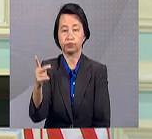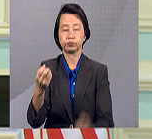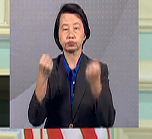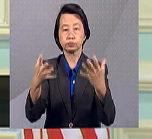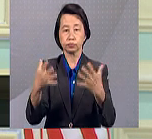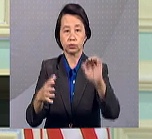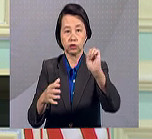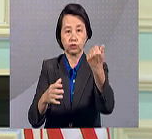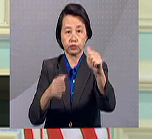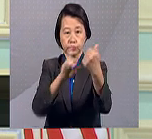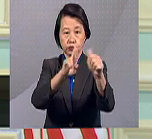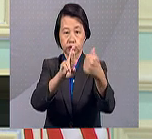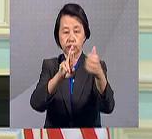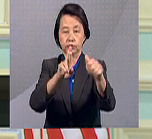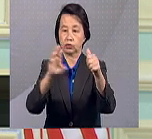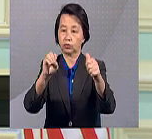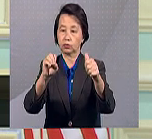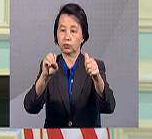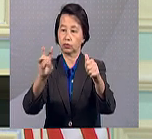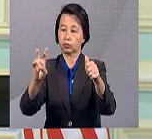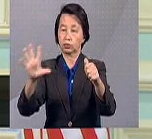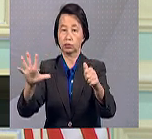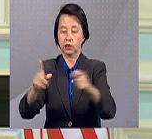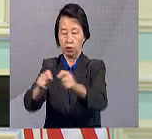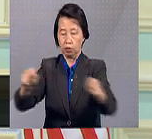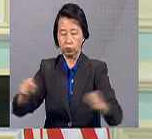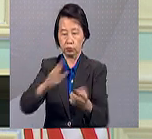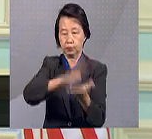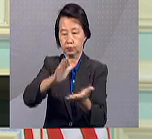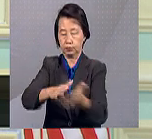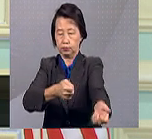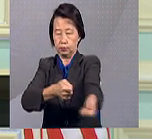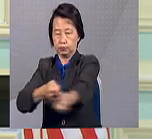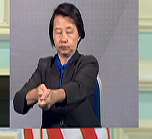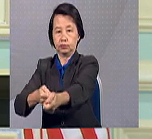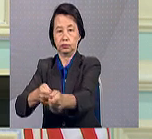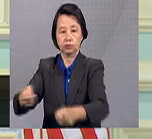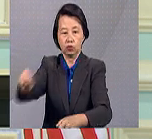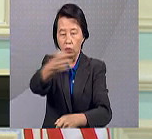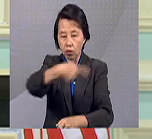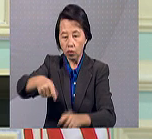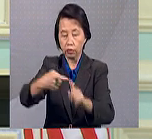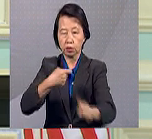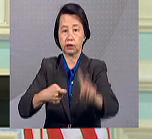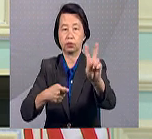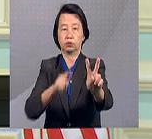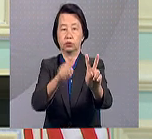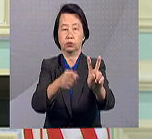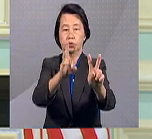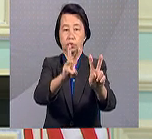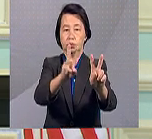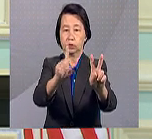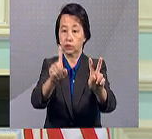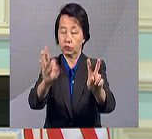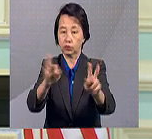Sebanyak 10,705 premis disanitasi yang terdiri daripada